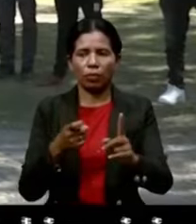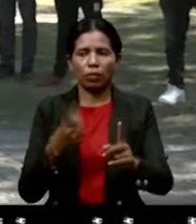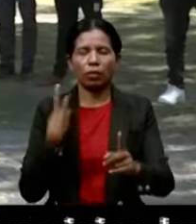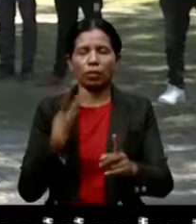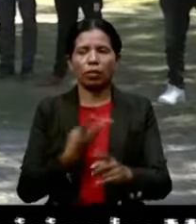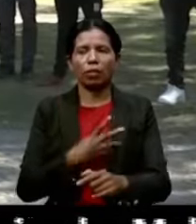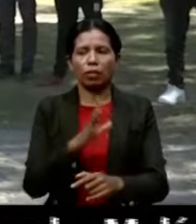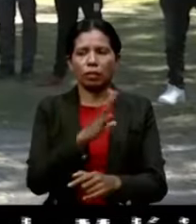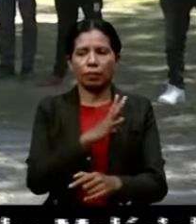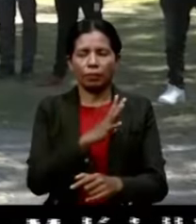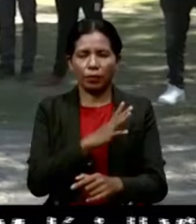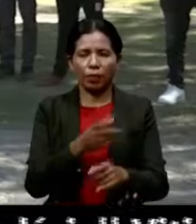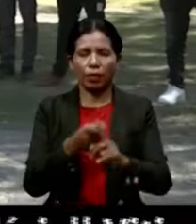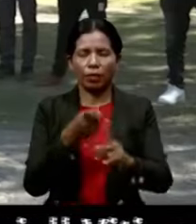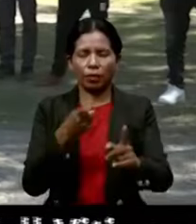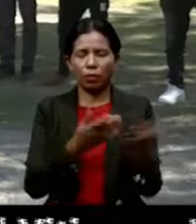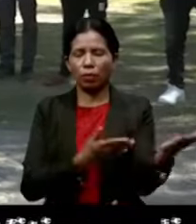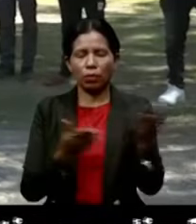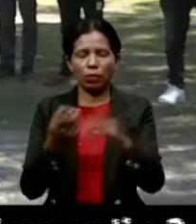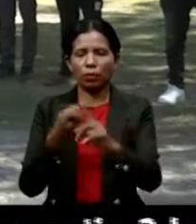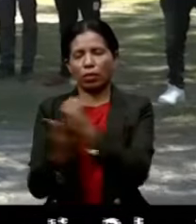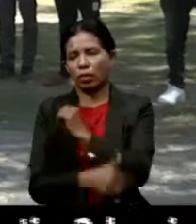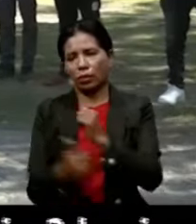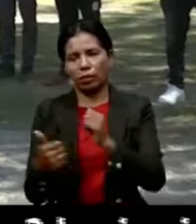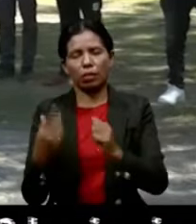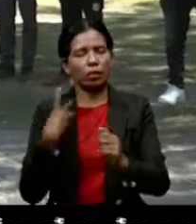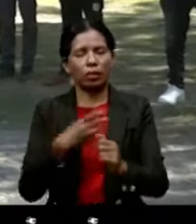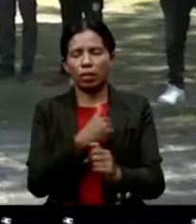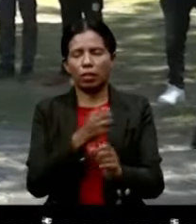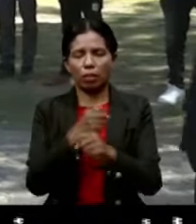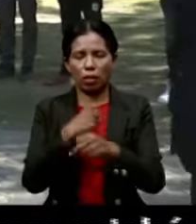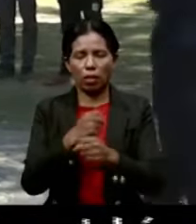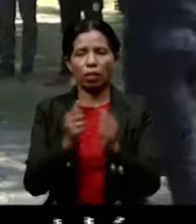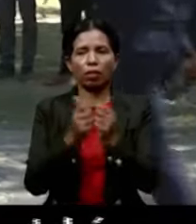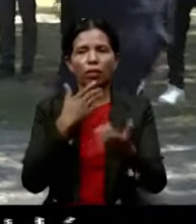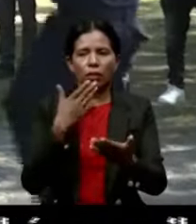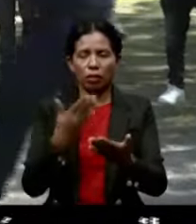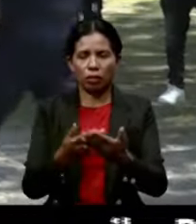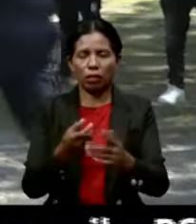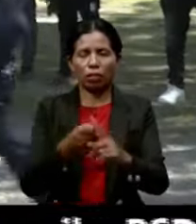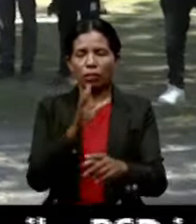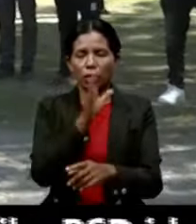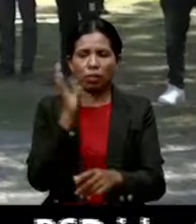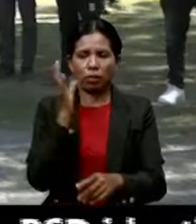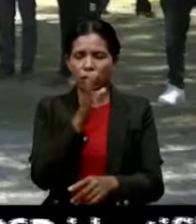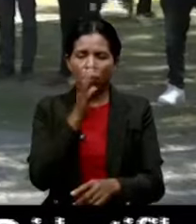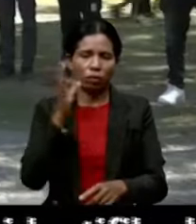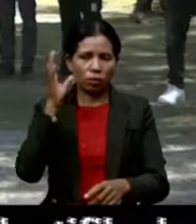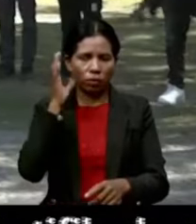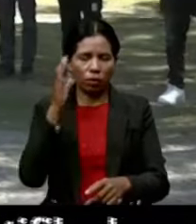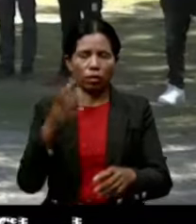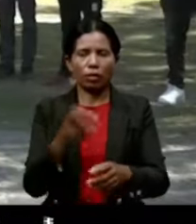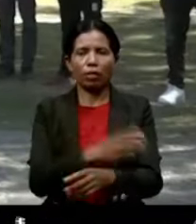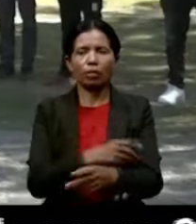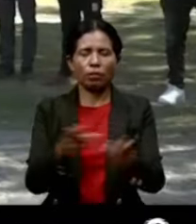hengka hengu si importasang Australia ita sidau bele produsang ne be dia tambasa ita re si parte agrikultura ita sidau rai barang